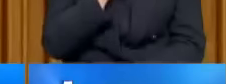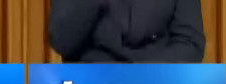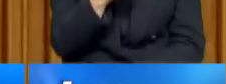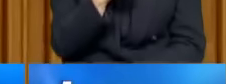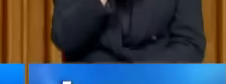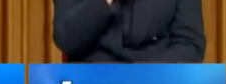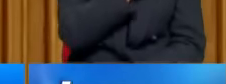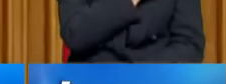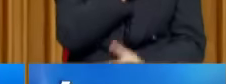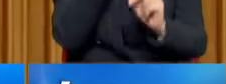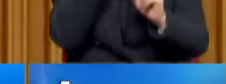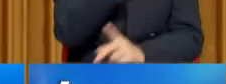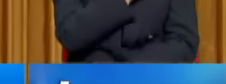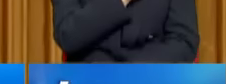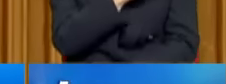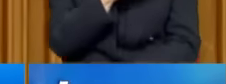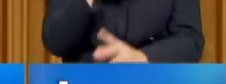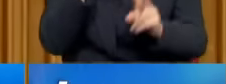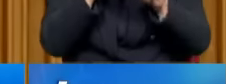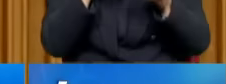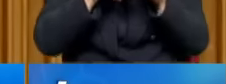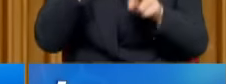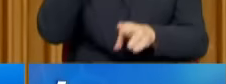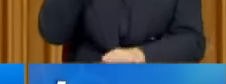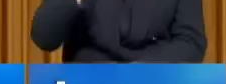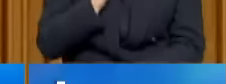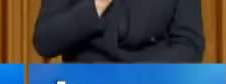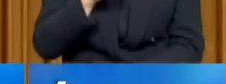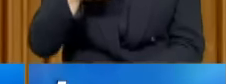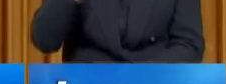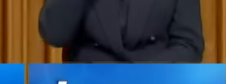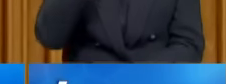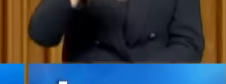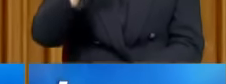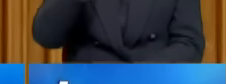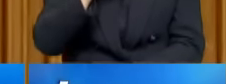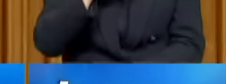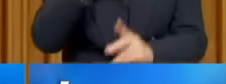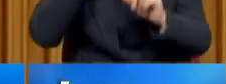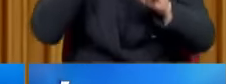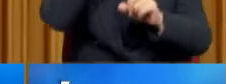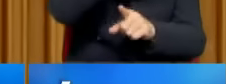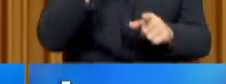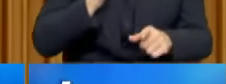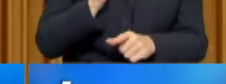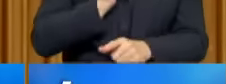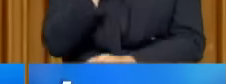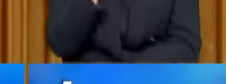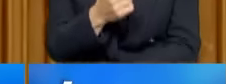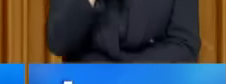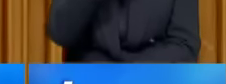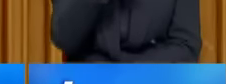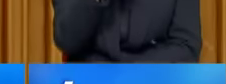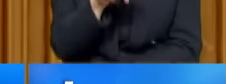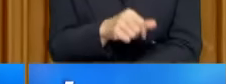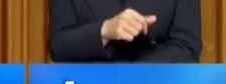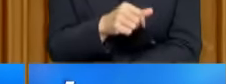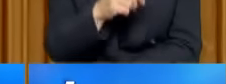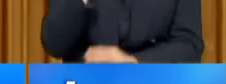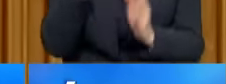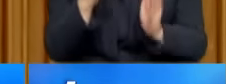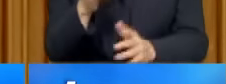bu teğmenler Mustafa Kemal'in askerleriyiz demeyecek de trikopis'in askerleri miyiz diyecekti sizi gibi